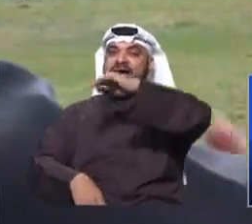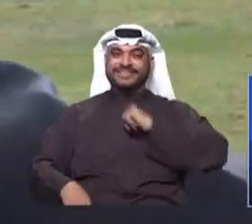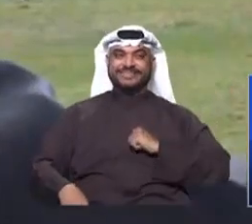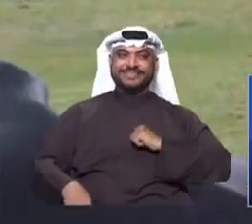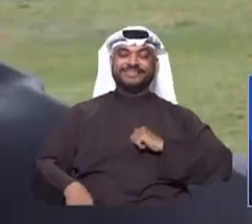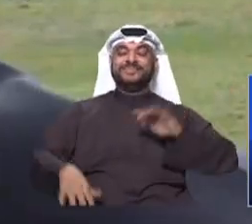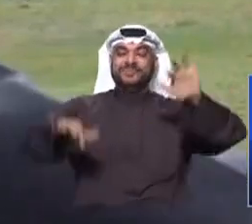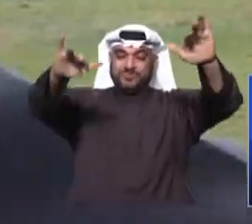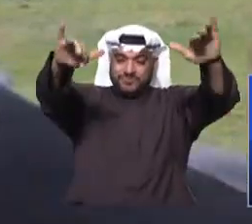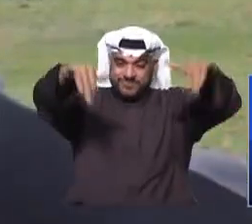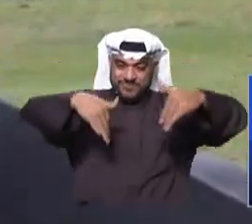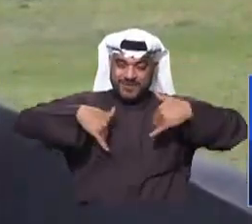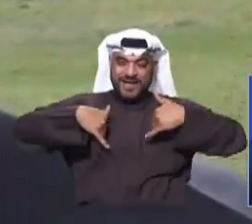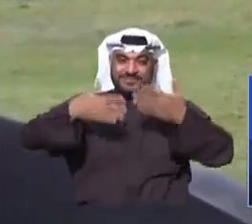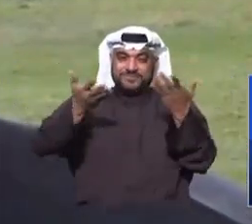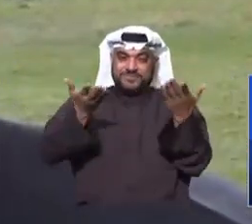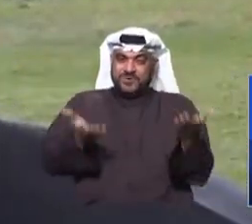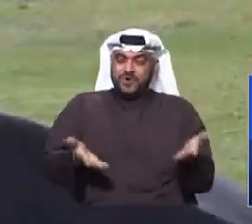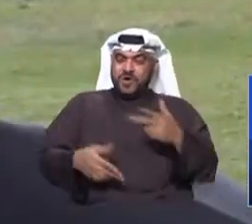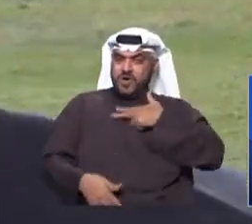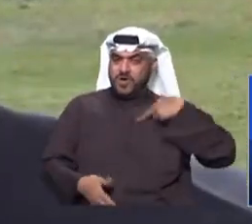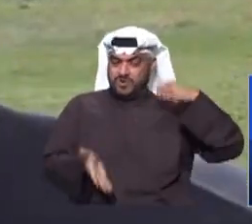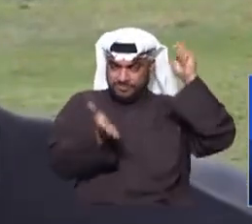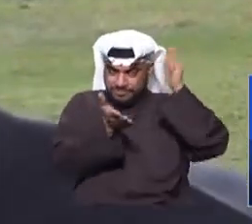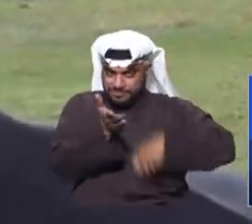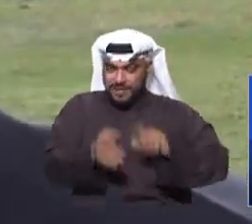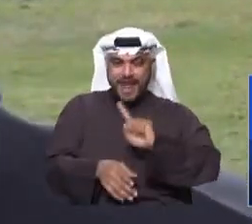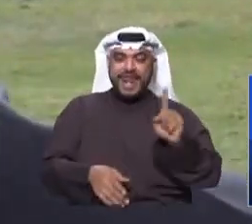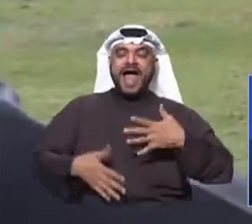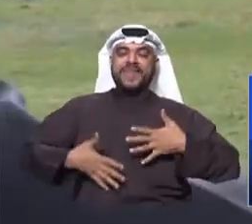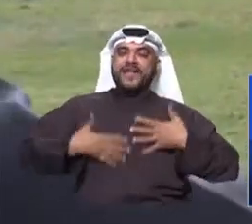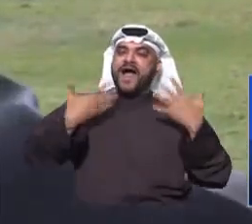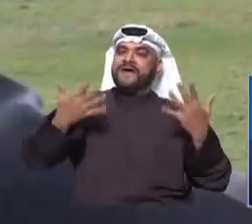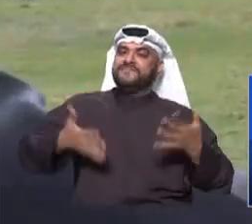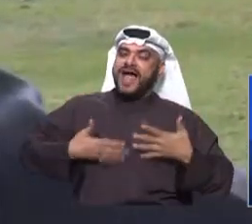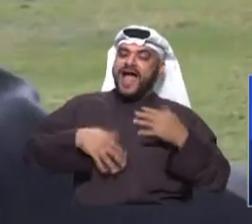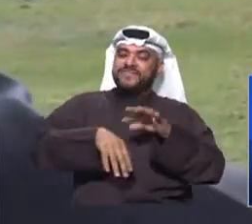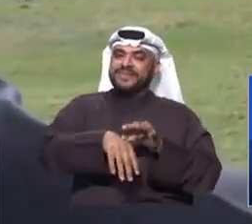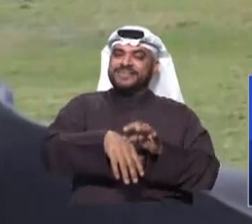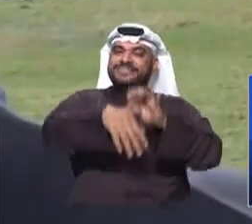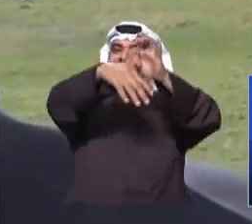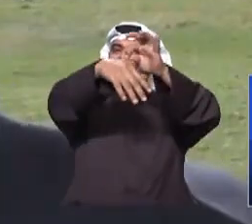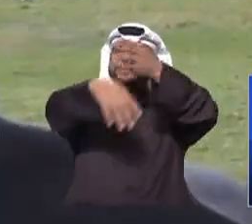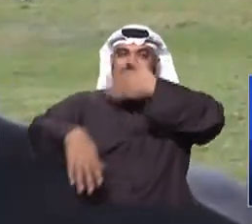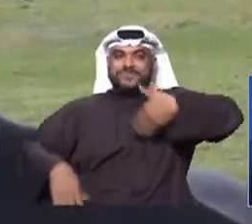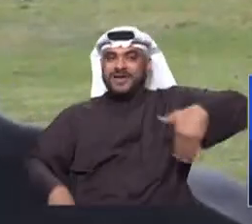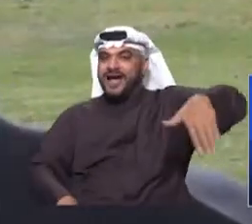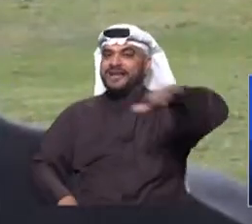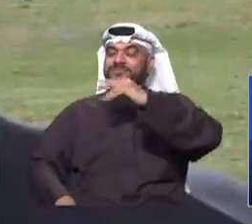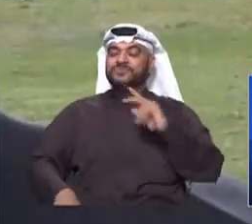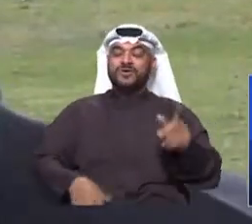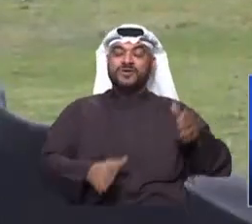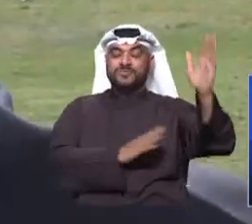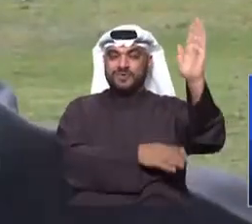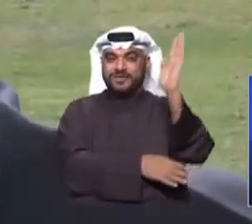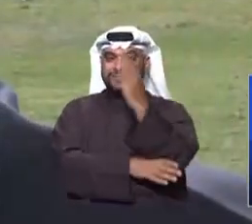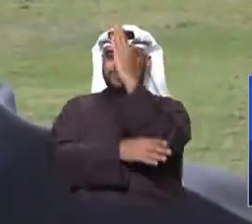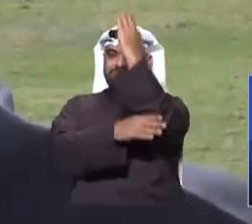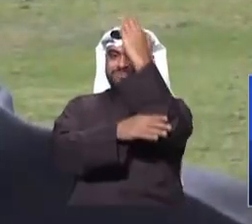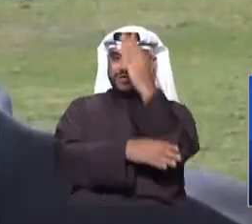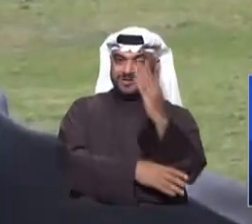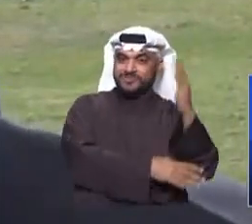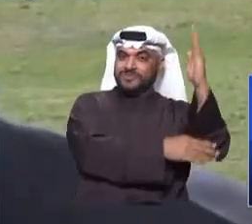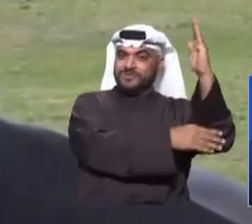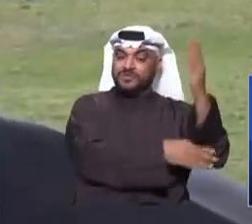الكل يلتقي اليوم، ما هو احتفال رسمي، الكل يلتقي في هذه الاحتفالية بشكل شعبي، والعرضة لها